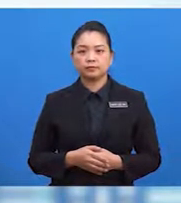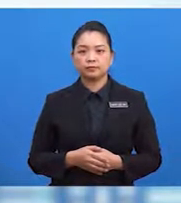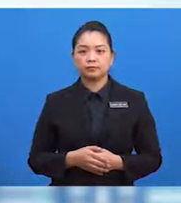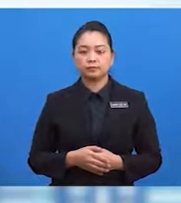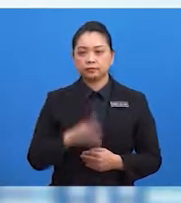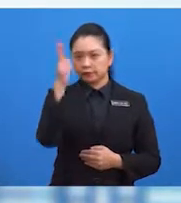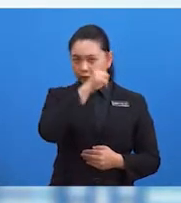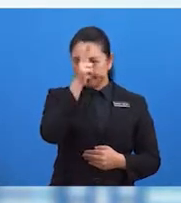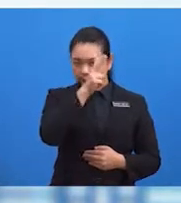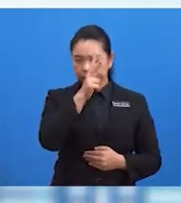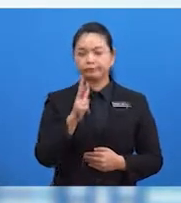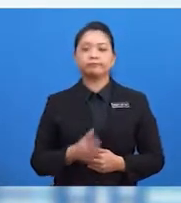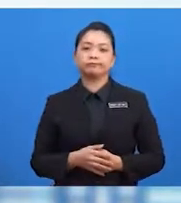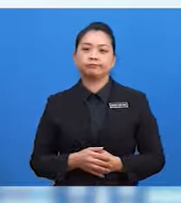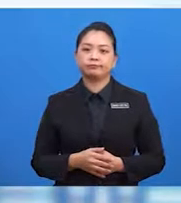Ya, kerajaan.